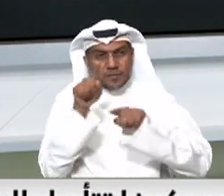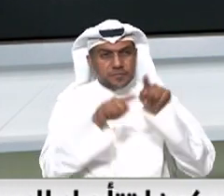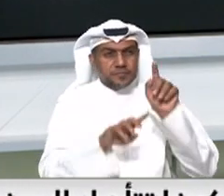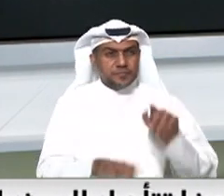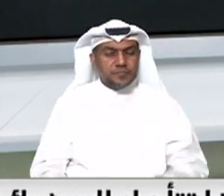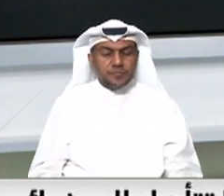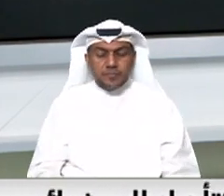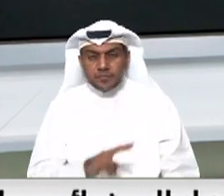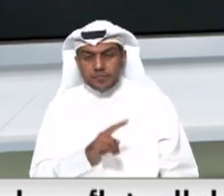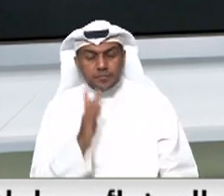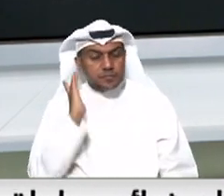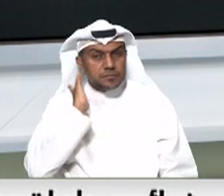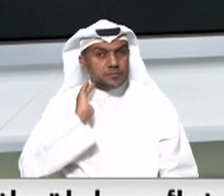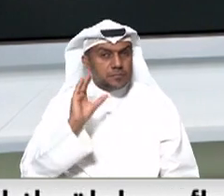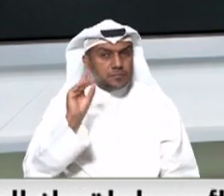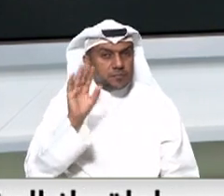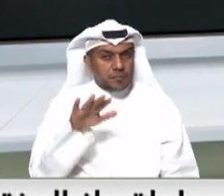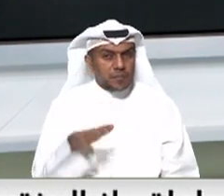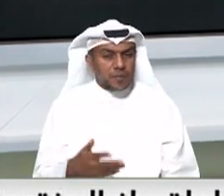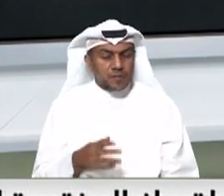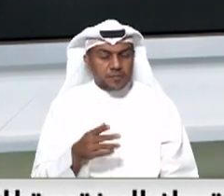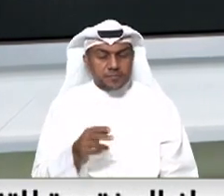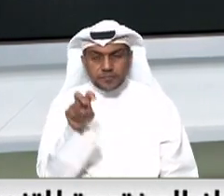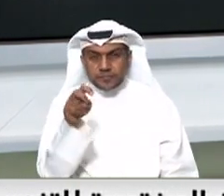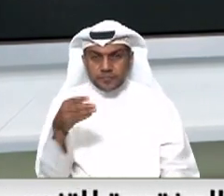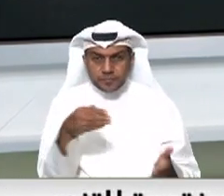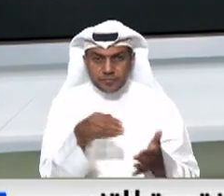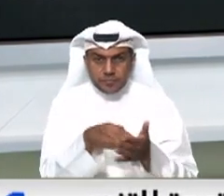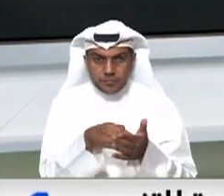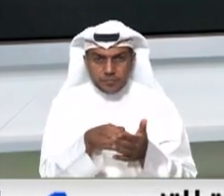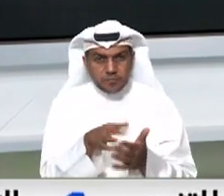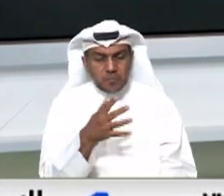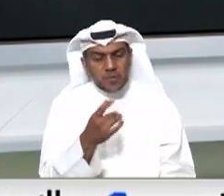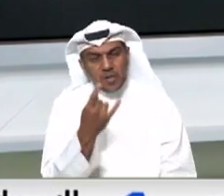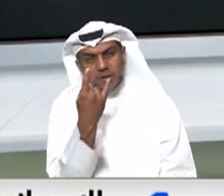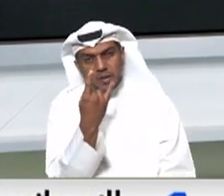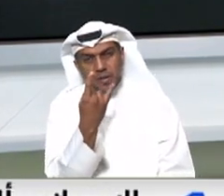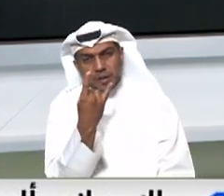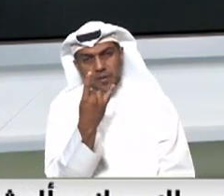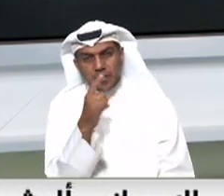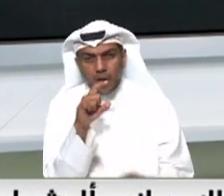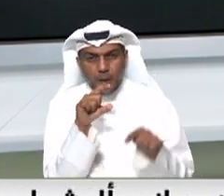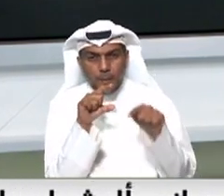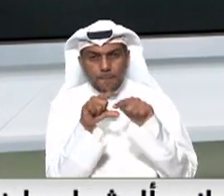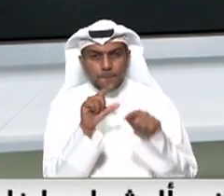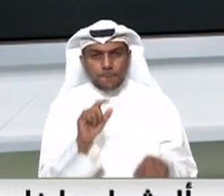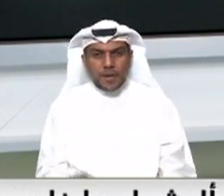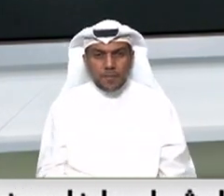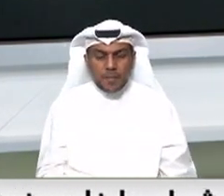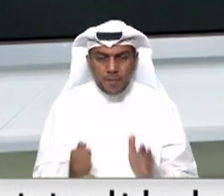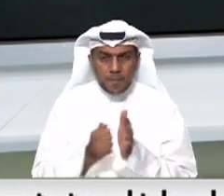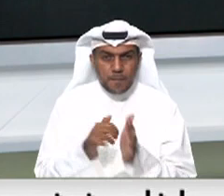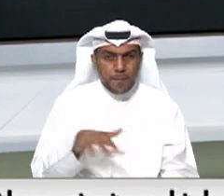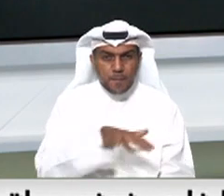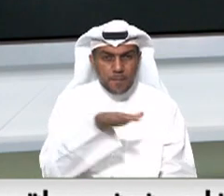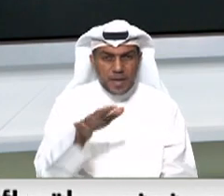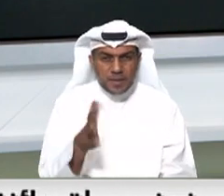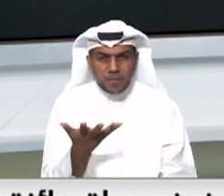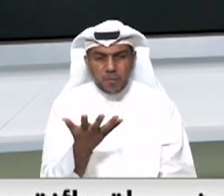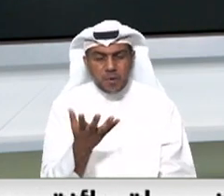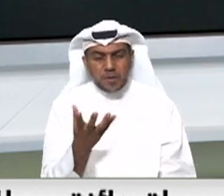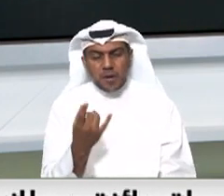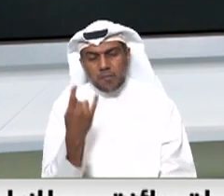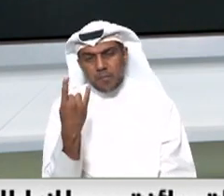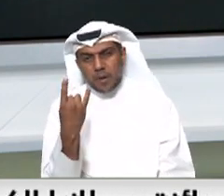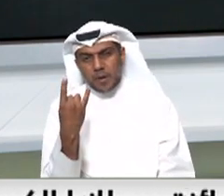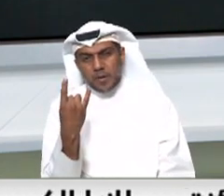نسب الرطوبه فيها متدنيه تتراوح ما بين ثمانيه الى تقريبا عشره بالمئه المناطق السكنيه تصل او تتراوح ما بين